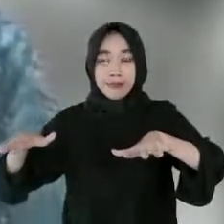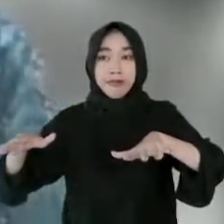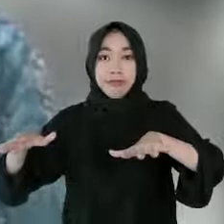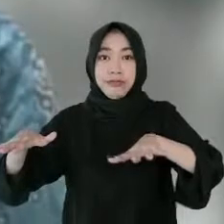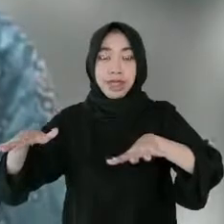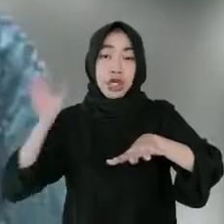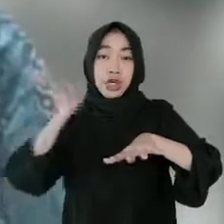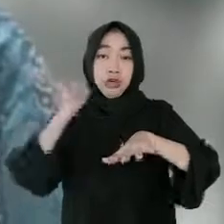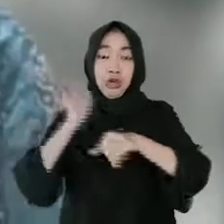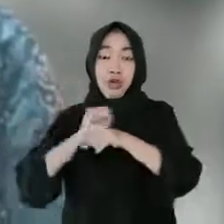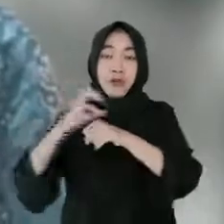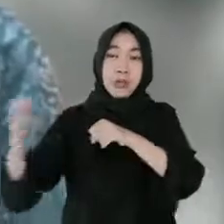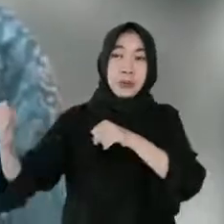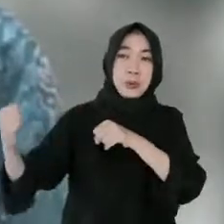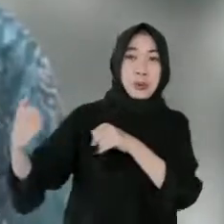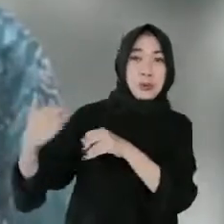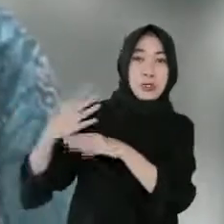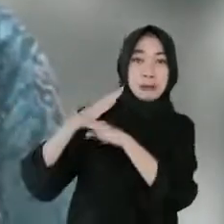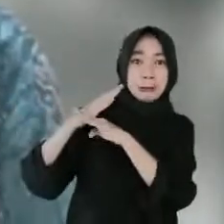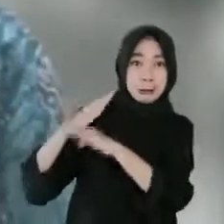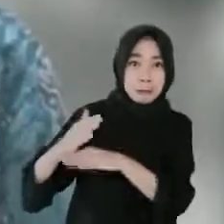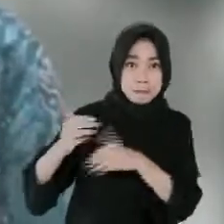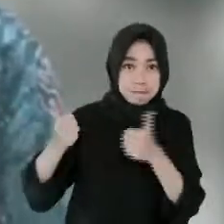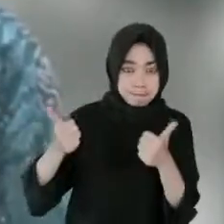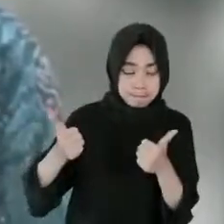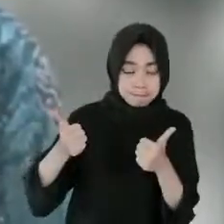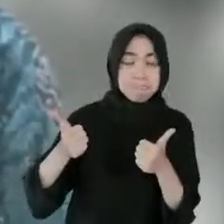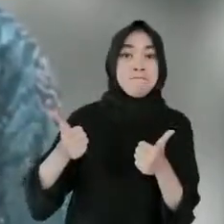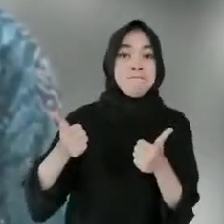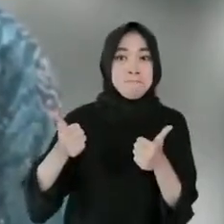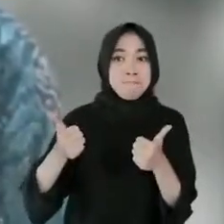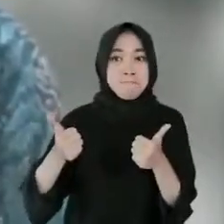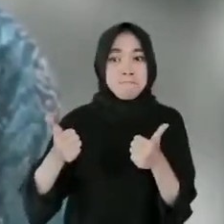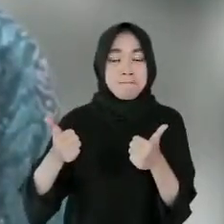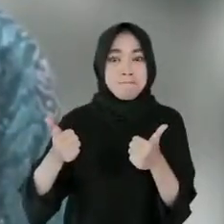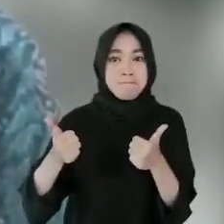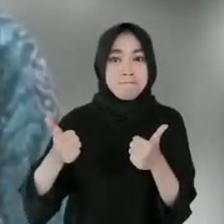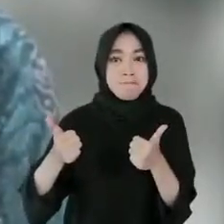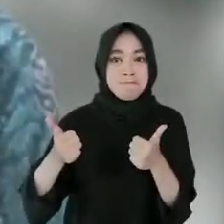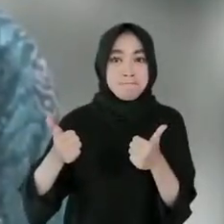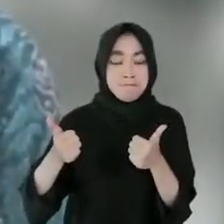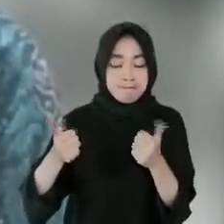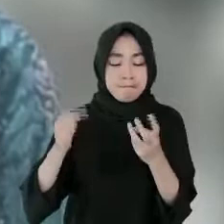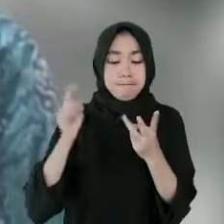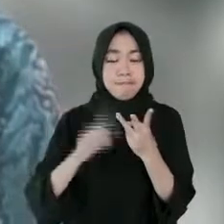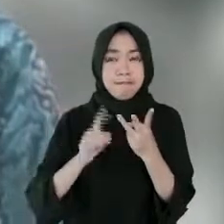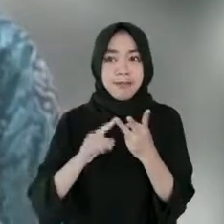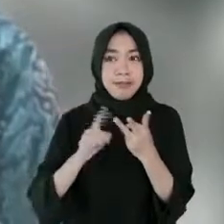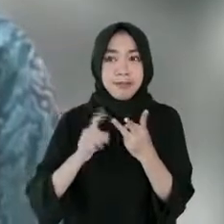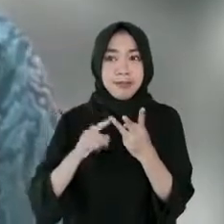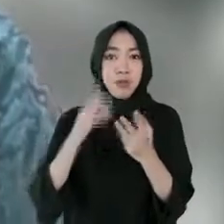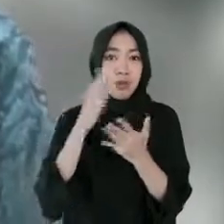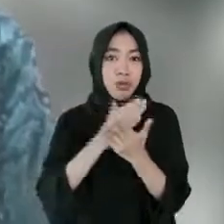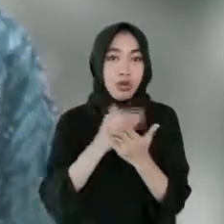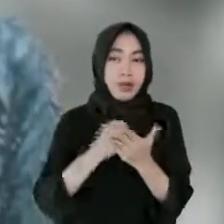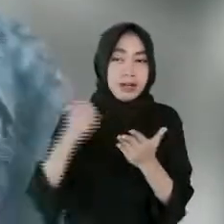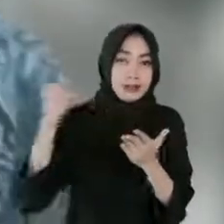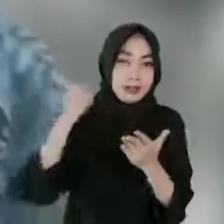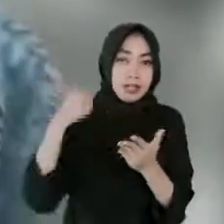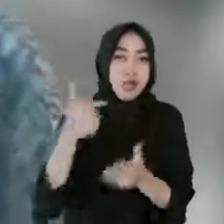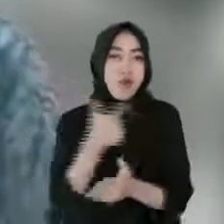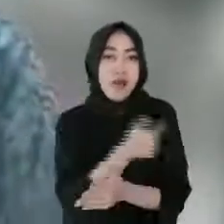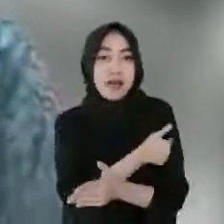copy nine ten tentu semua upaya yang kita lakukan mulai protokol kesehatannya ketat